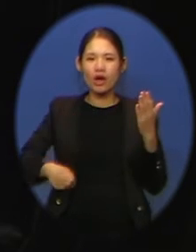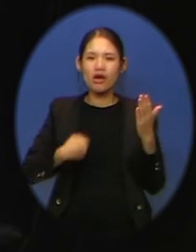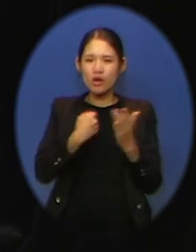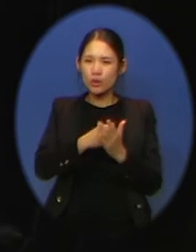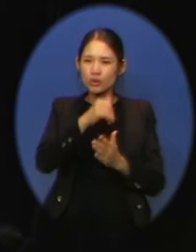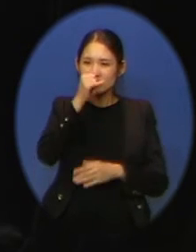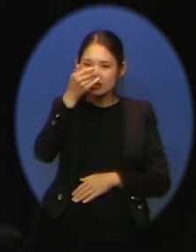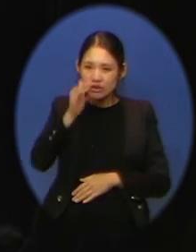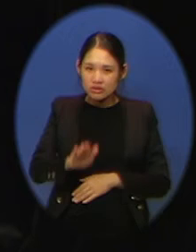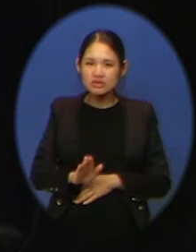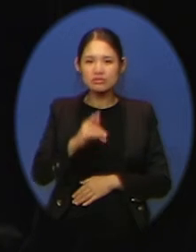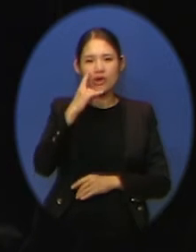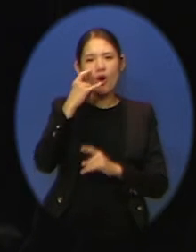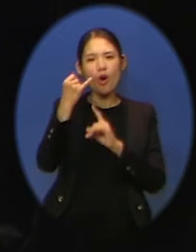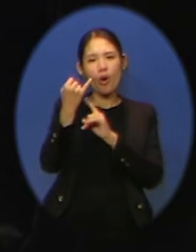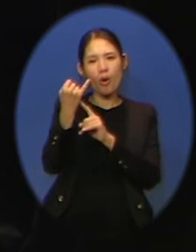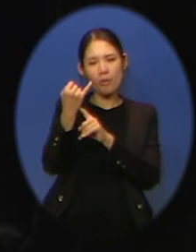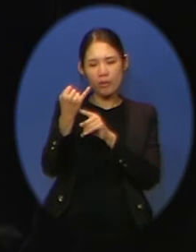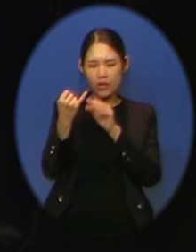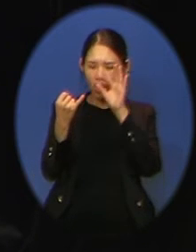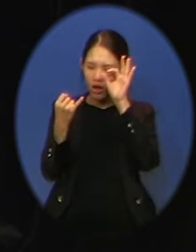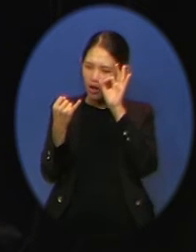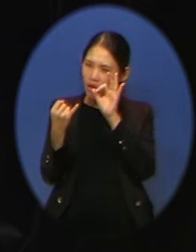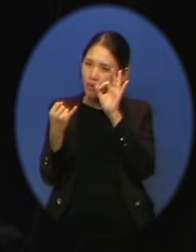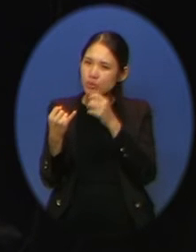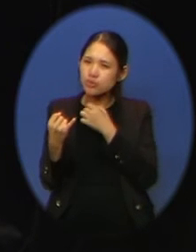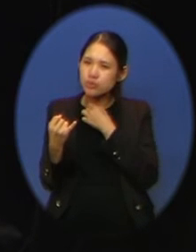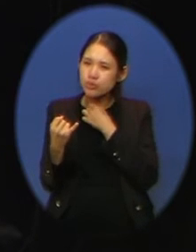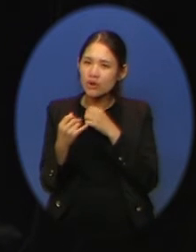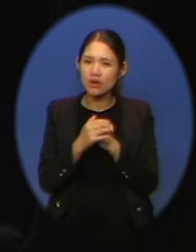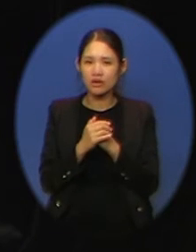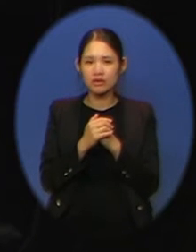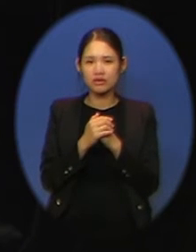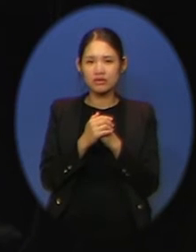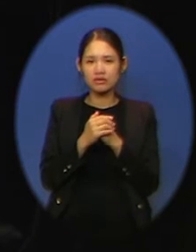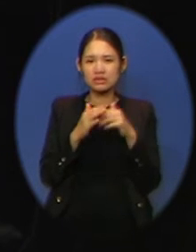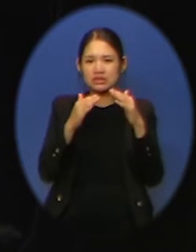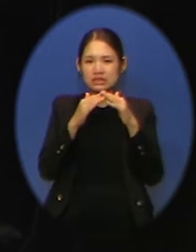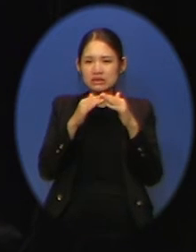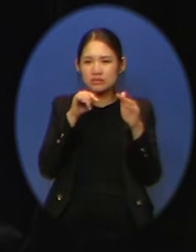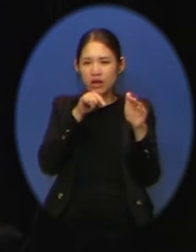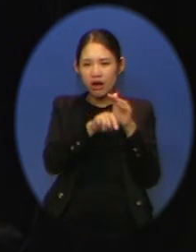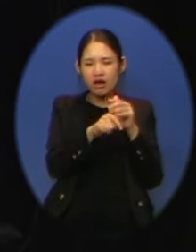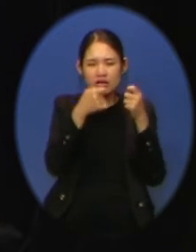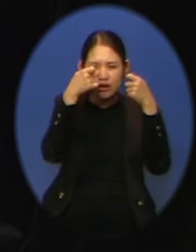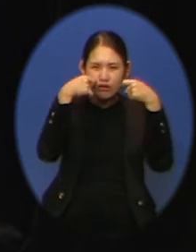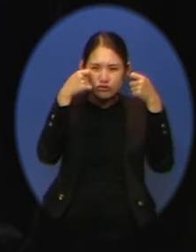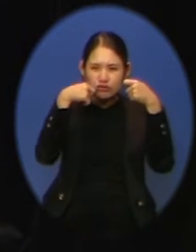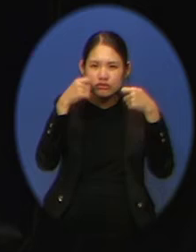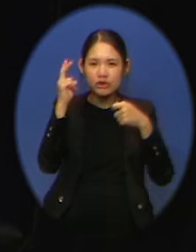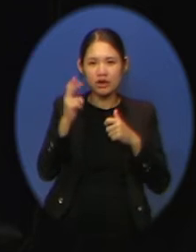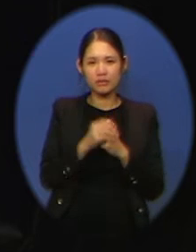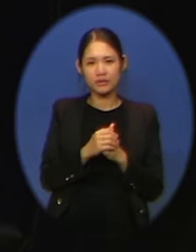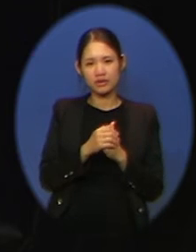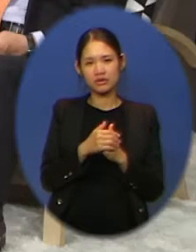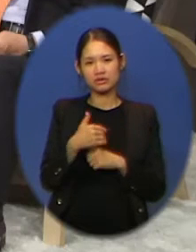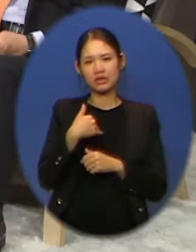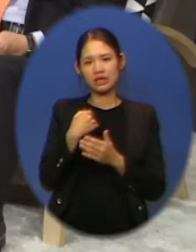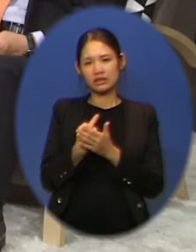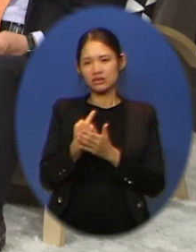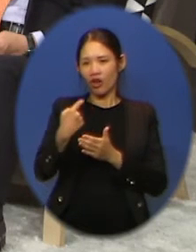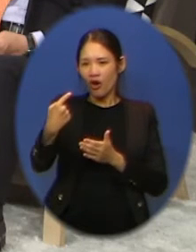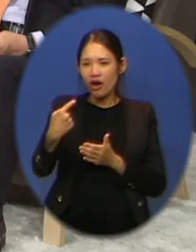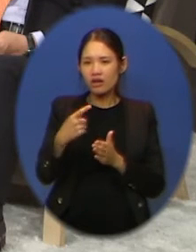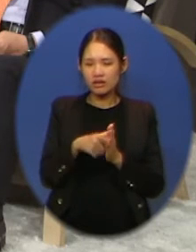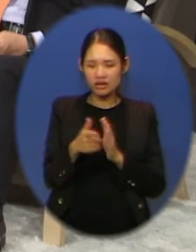그래도 어머니 또 보고 싶었고 또 집에 가서 웃었던 적도 몇 번 있었습니다. 내가 떠날 때는 내